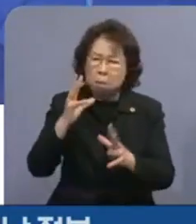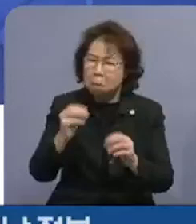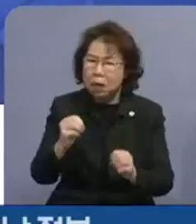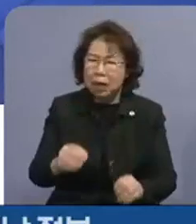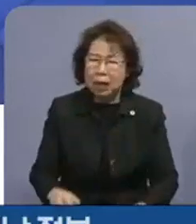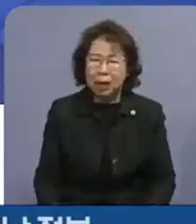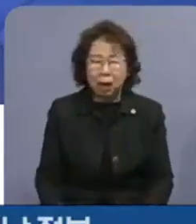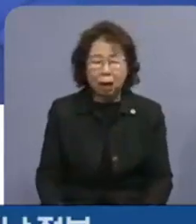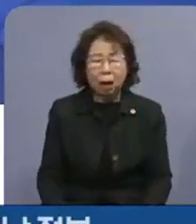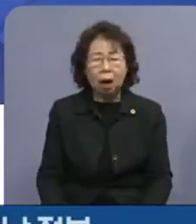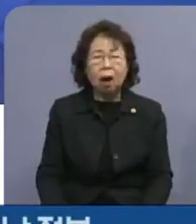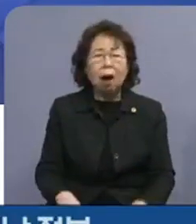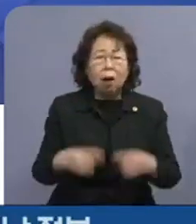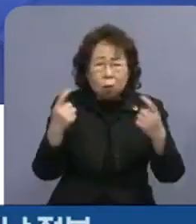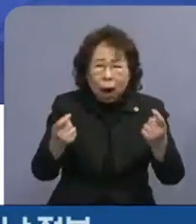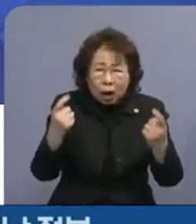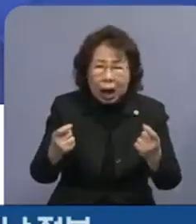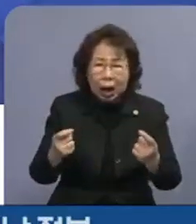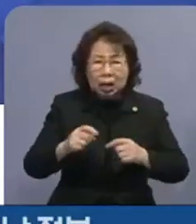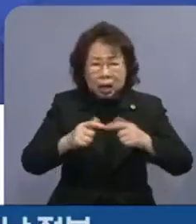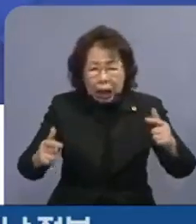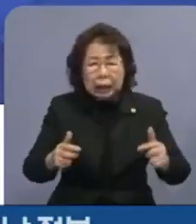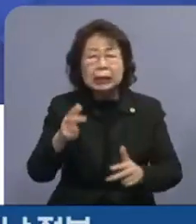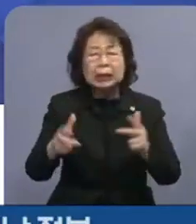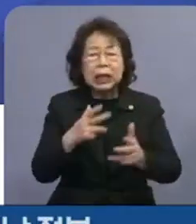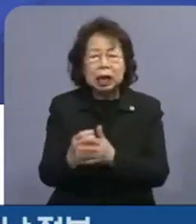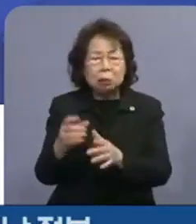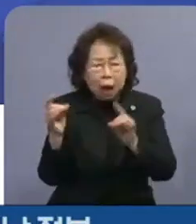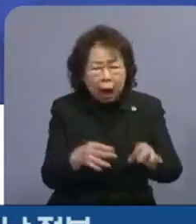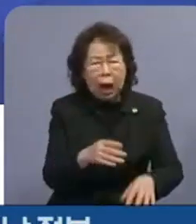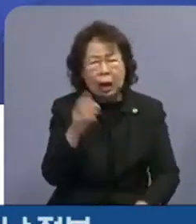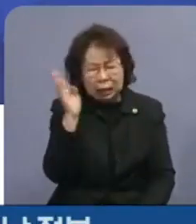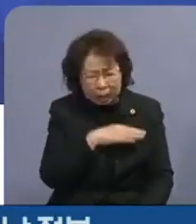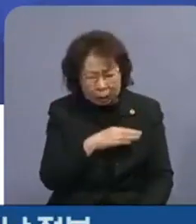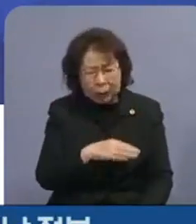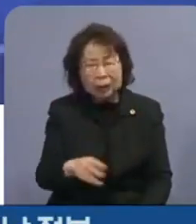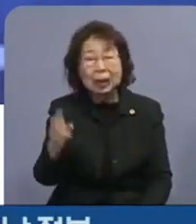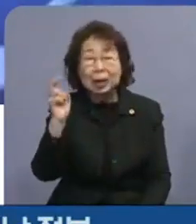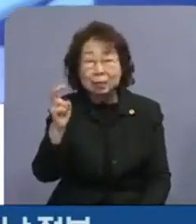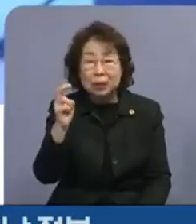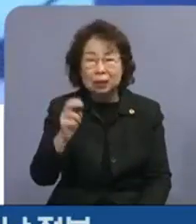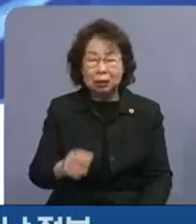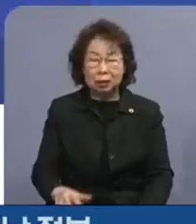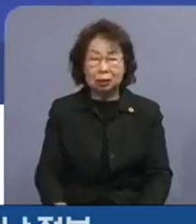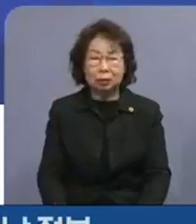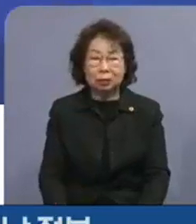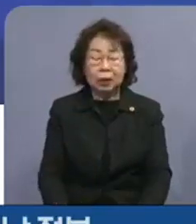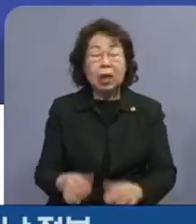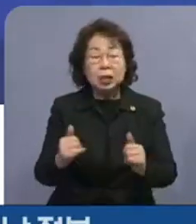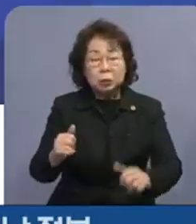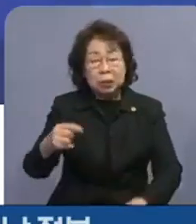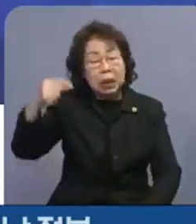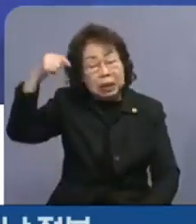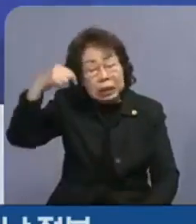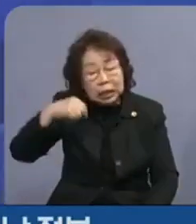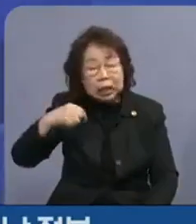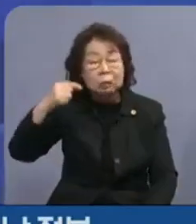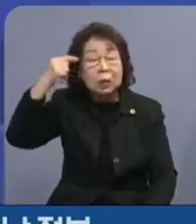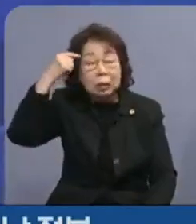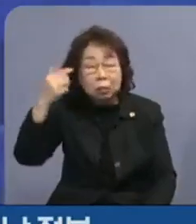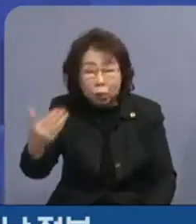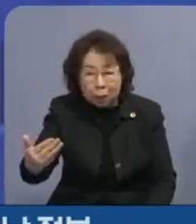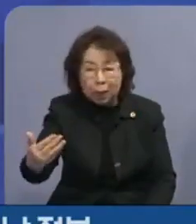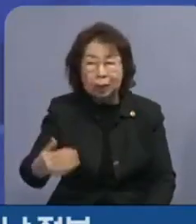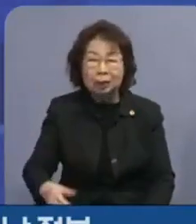해양관광 시장 등 주요 산업에 미치는 악영향도 클 것으로 예상됐습니다 먼저 시민들의 인식조사 결과